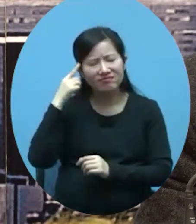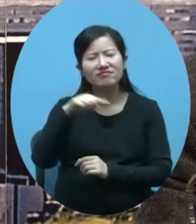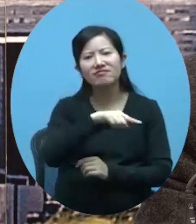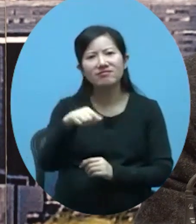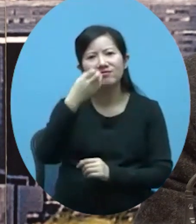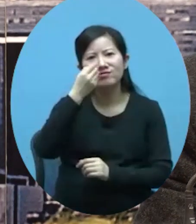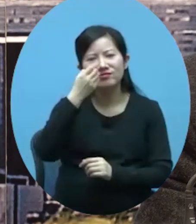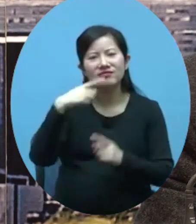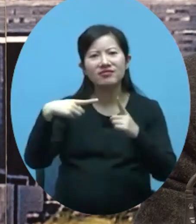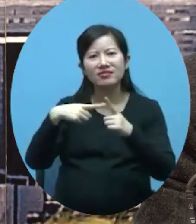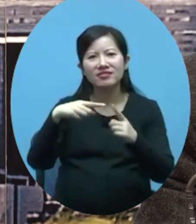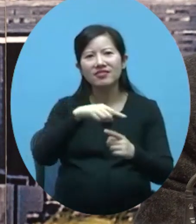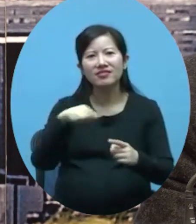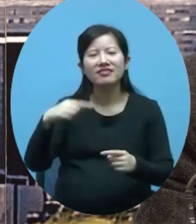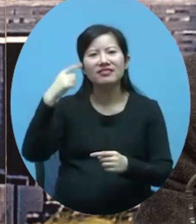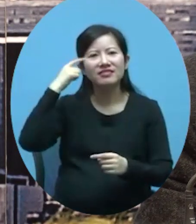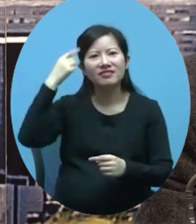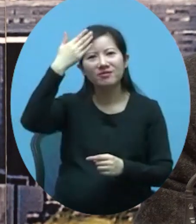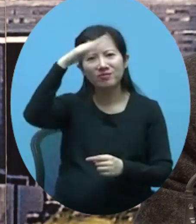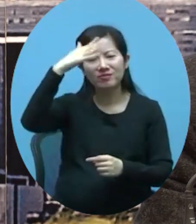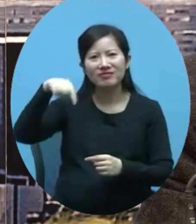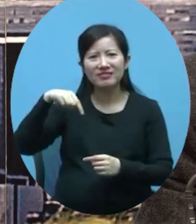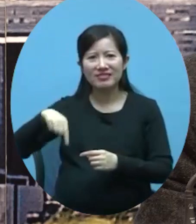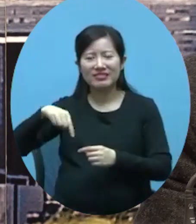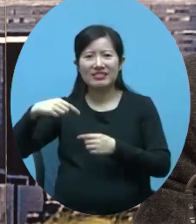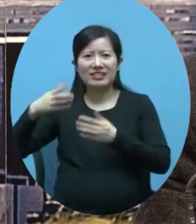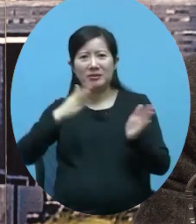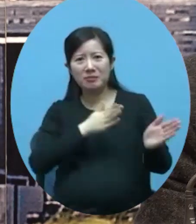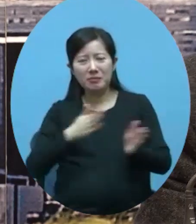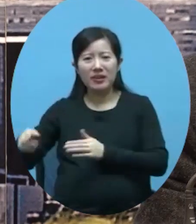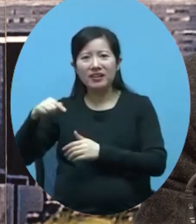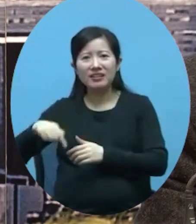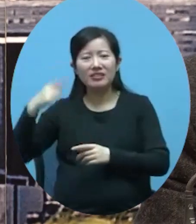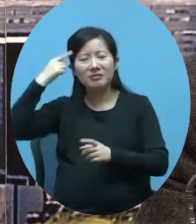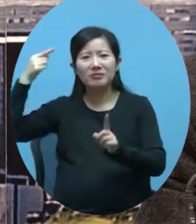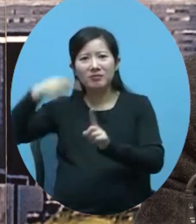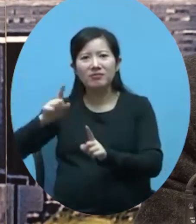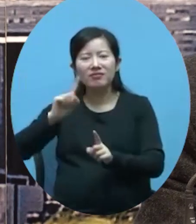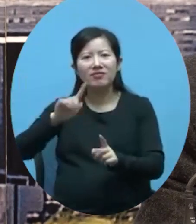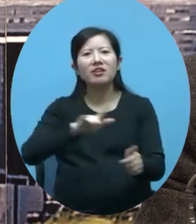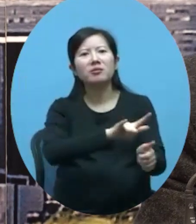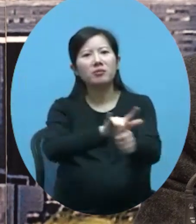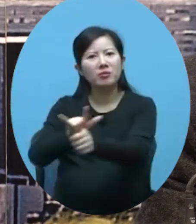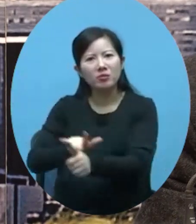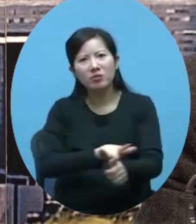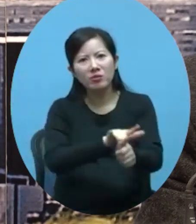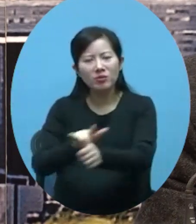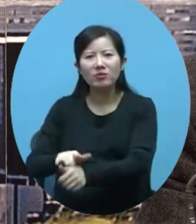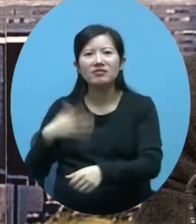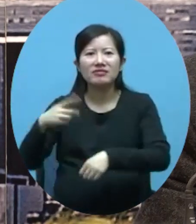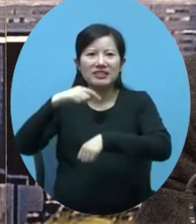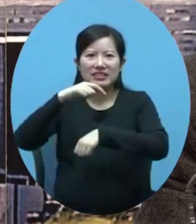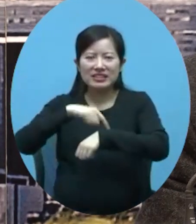第一就是明白這件事的背後目的是保障每一位市民另外就是因為時間性和需要的量